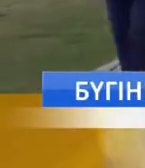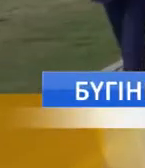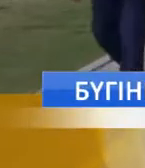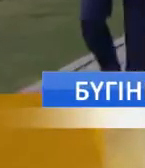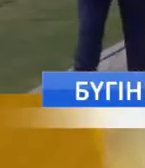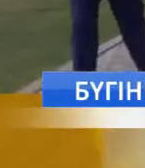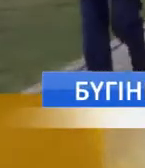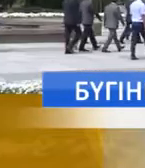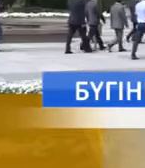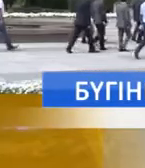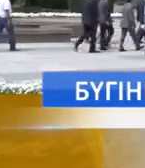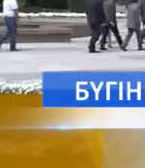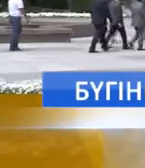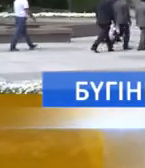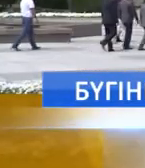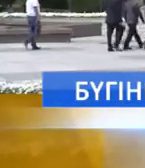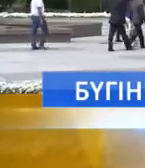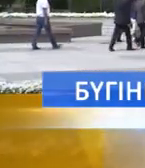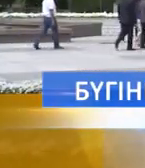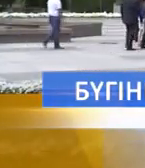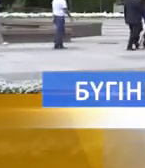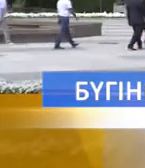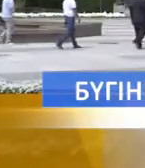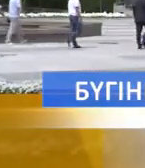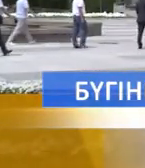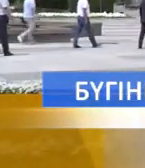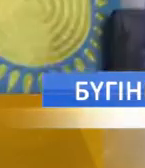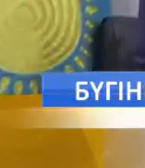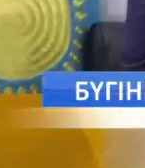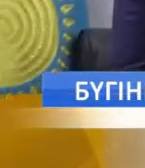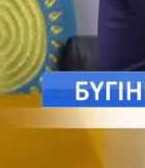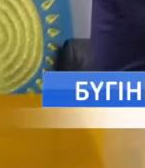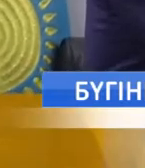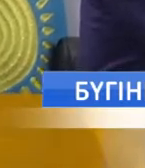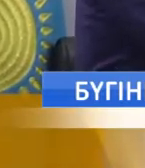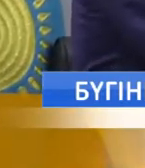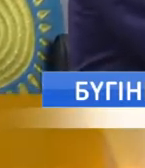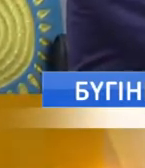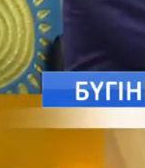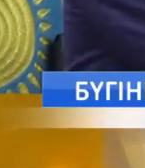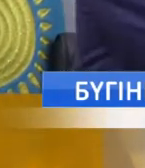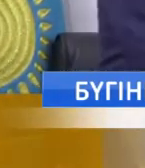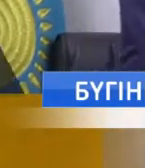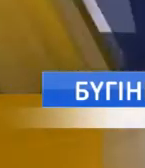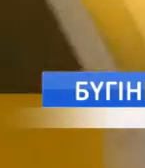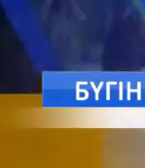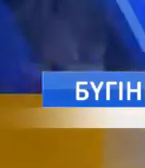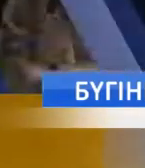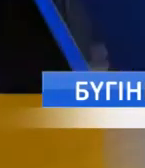Қуатты аймақтар, қуатты Қазақстан. Аймақаралық ынтымақтастықты арттыру мақсатында өңірімізге Жамбыл облысының делегациясы